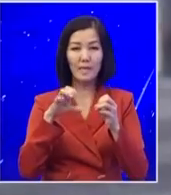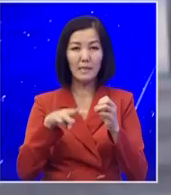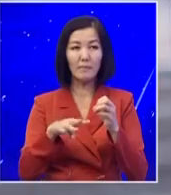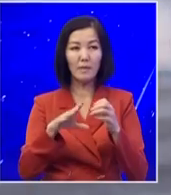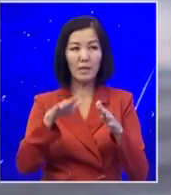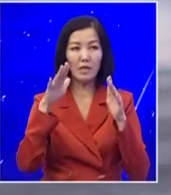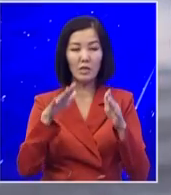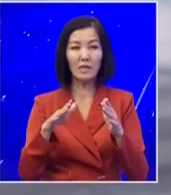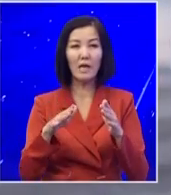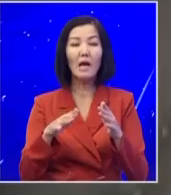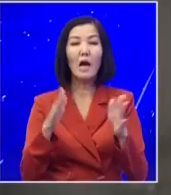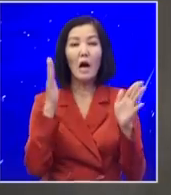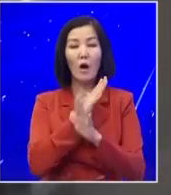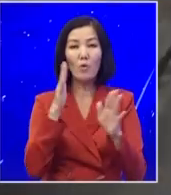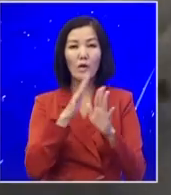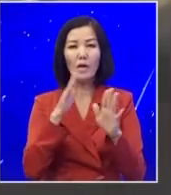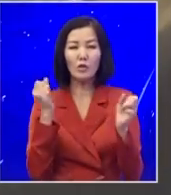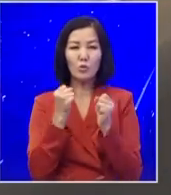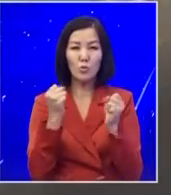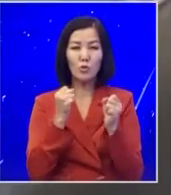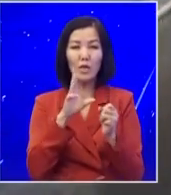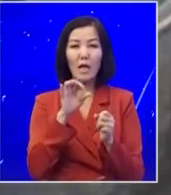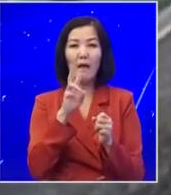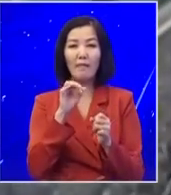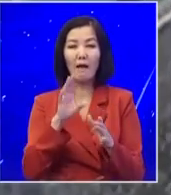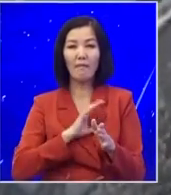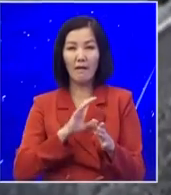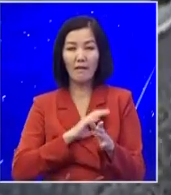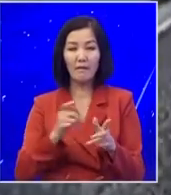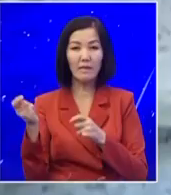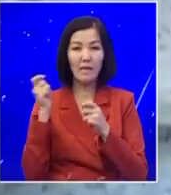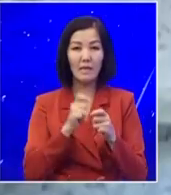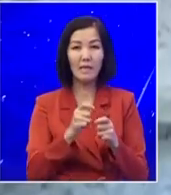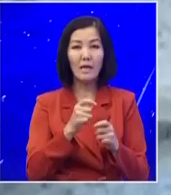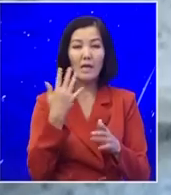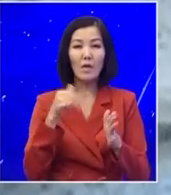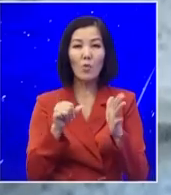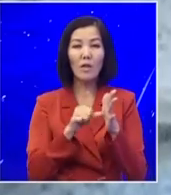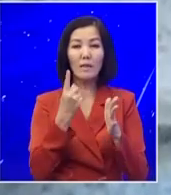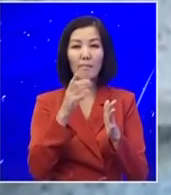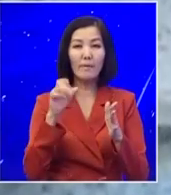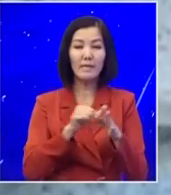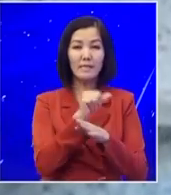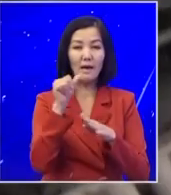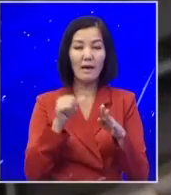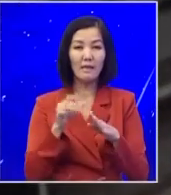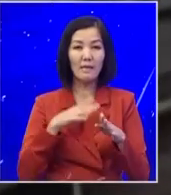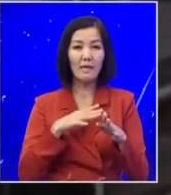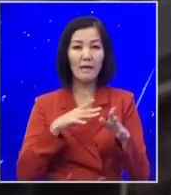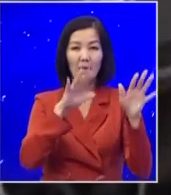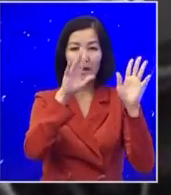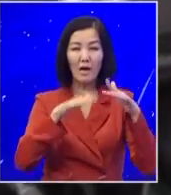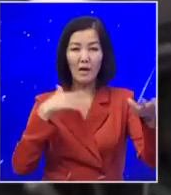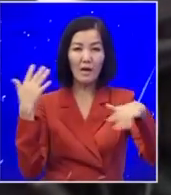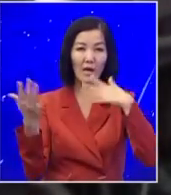жеткен. Синоптиктердің айтуынша суық жел Канададан келген. Екпіні сағатына 56 шақырымға дейін жетеді. Жалпы қалың қар мен ақ боран штаттың 4